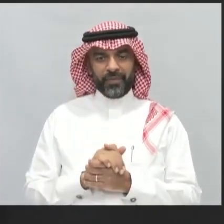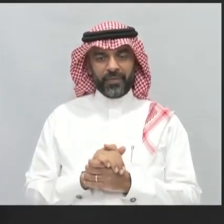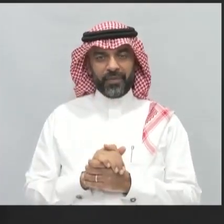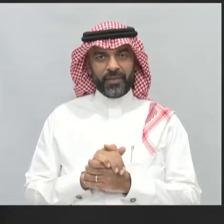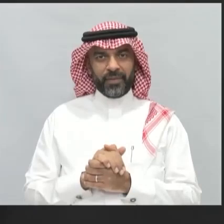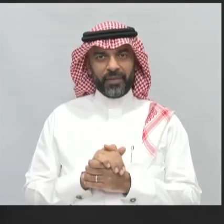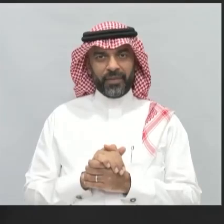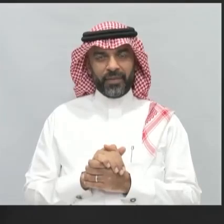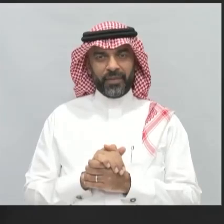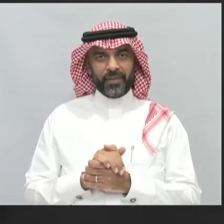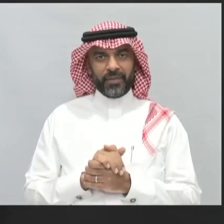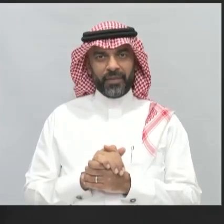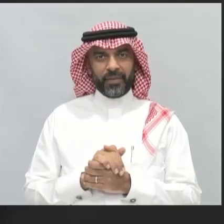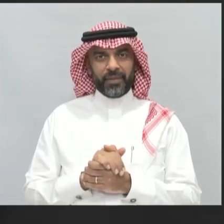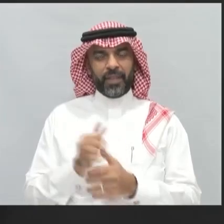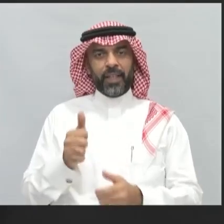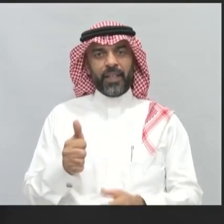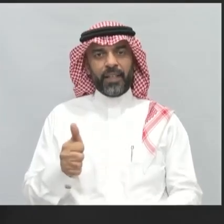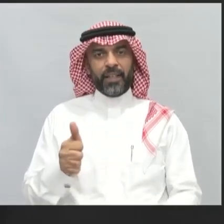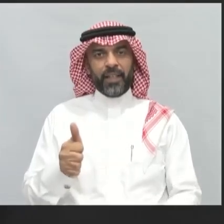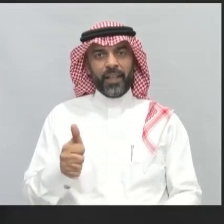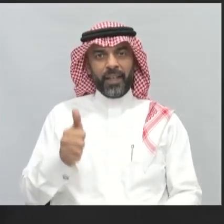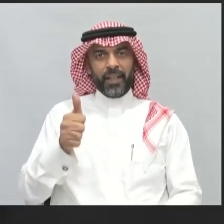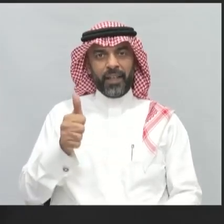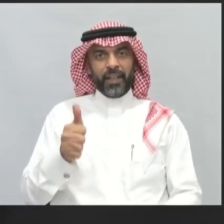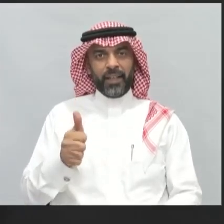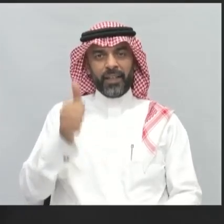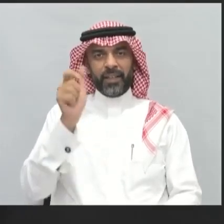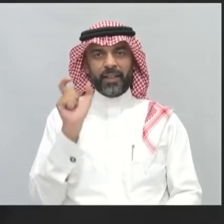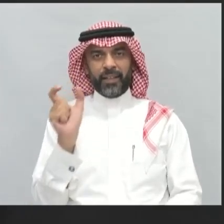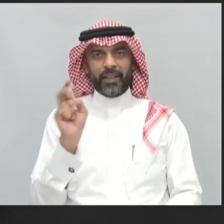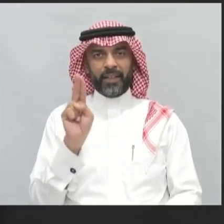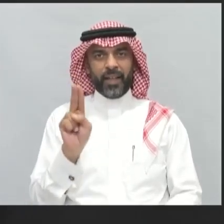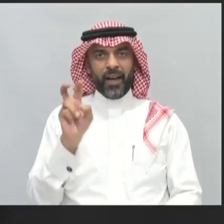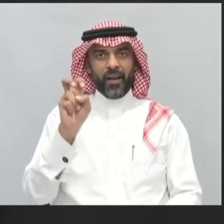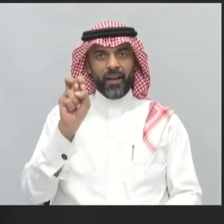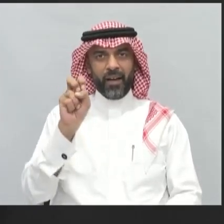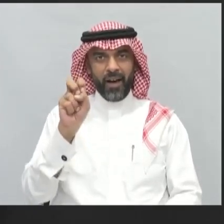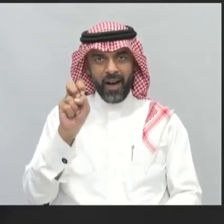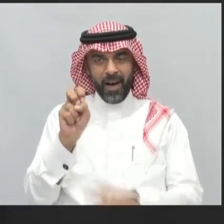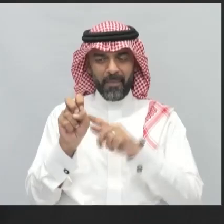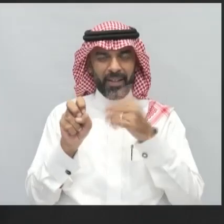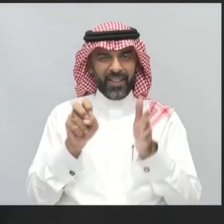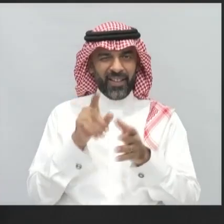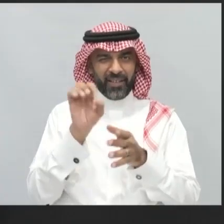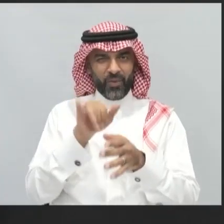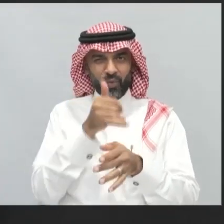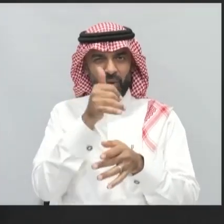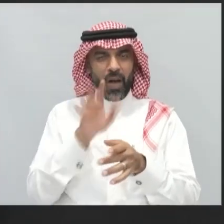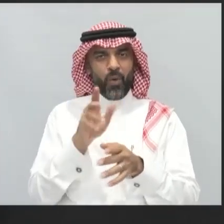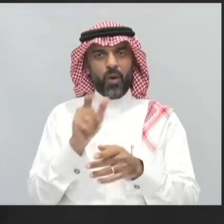تقول انتقى انتقى موسى الحلوى